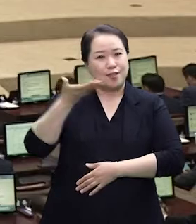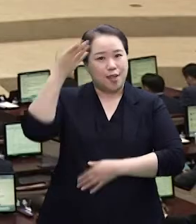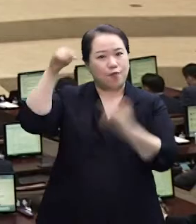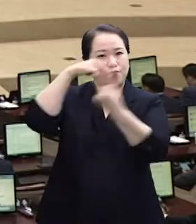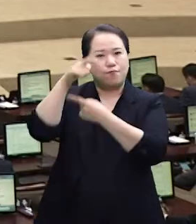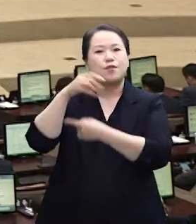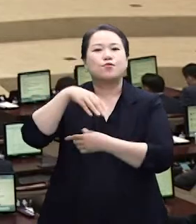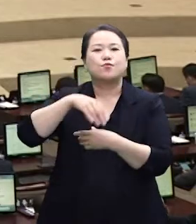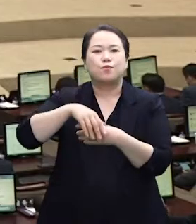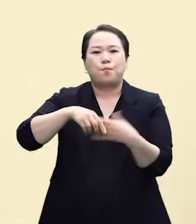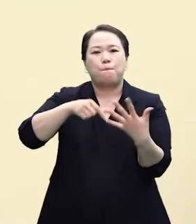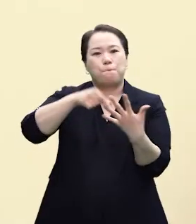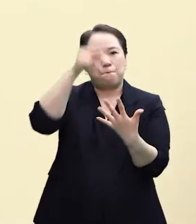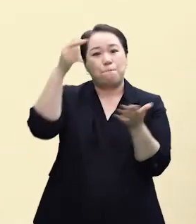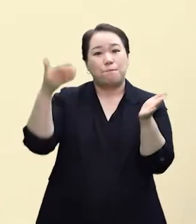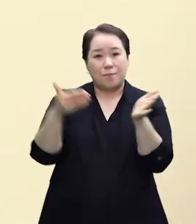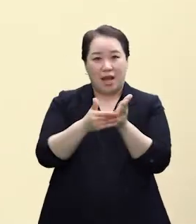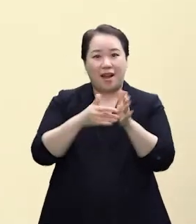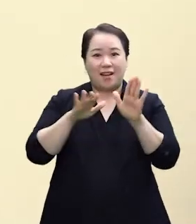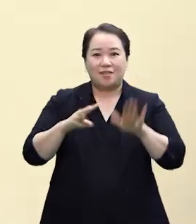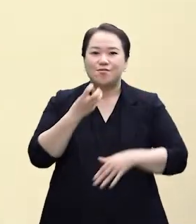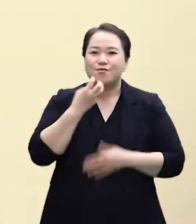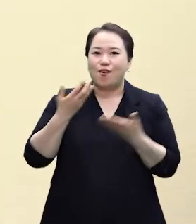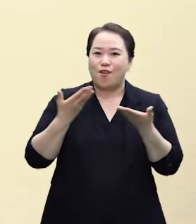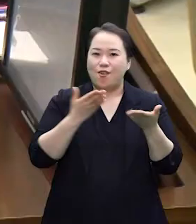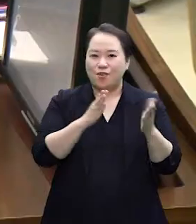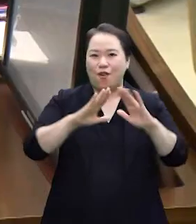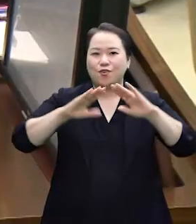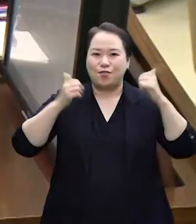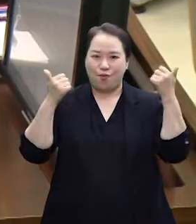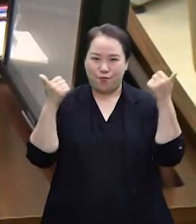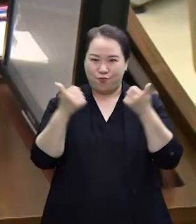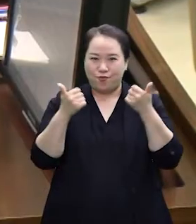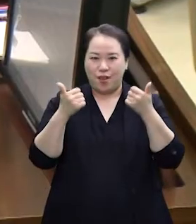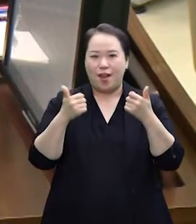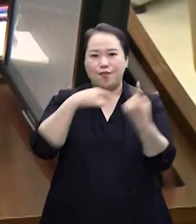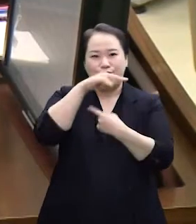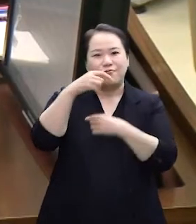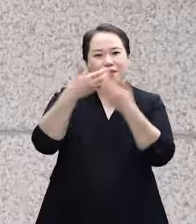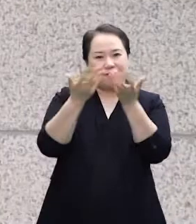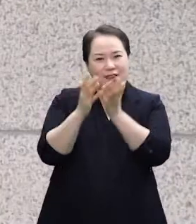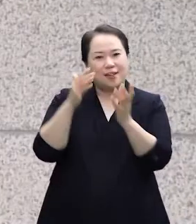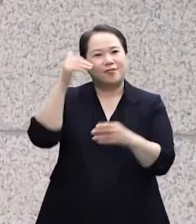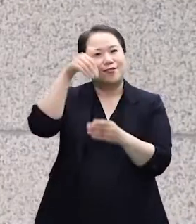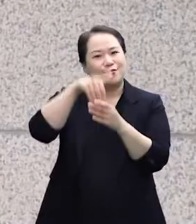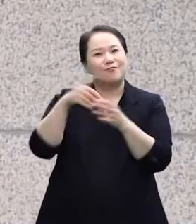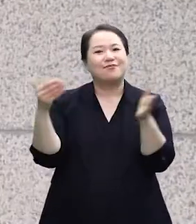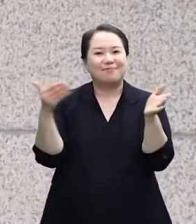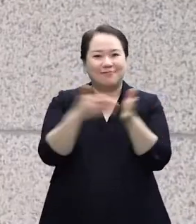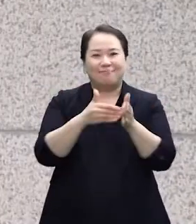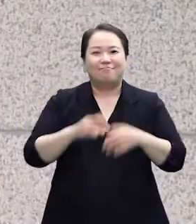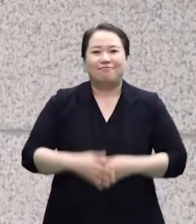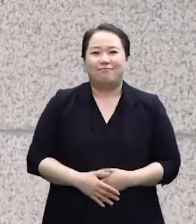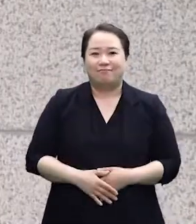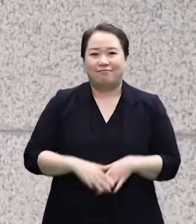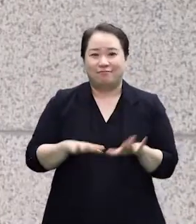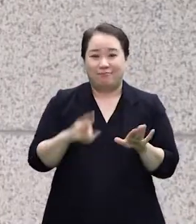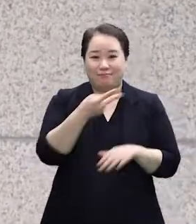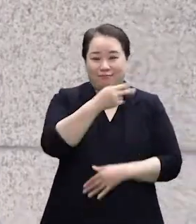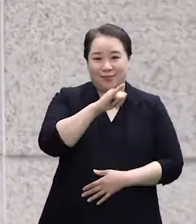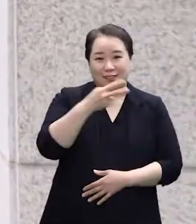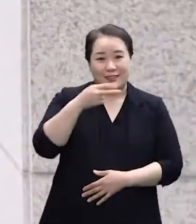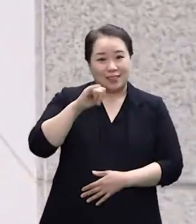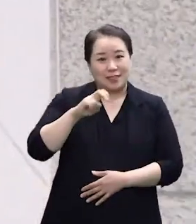이로써 경기도의회는 제10대 경기도의회 후반기 원구성을 마무리했습니다. 경기도민과 의회를 잇는